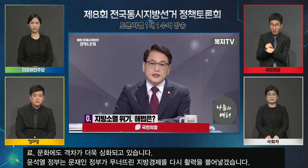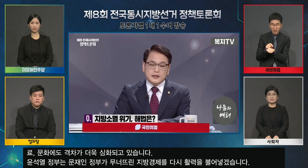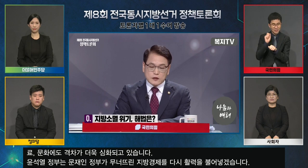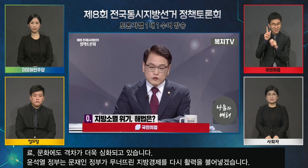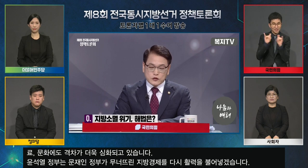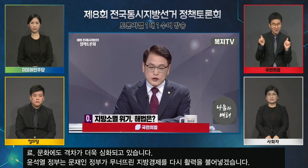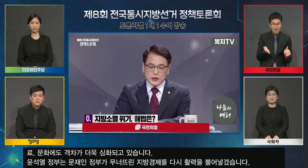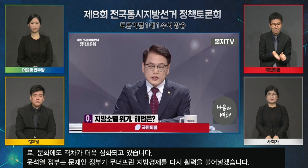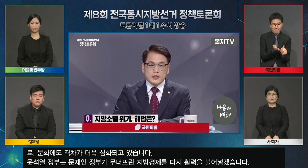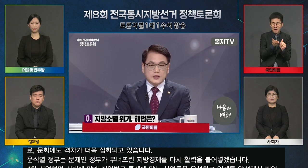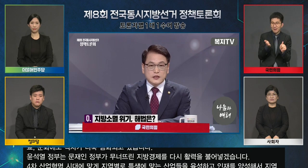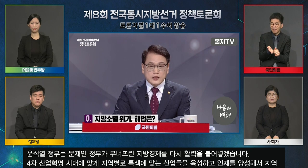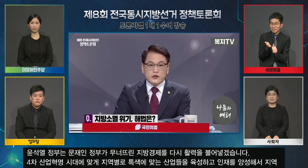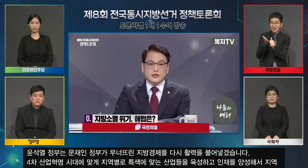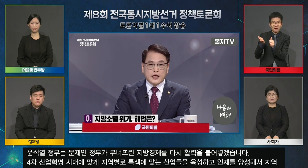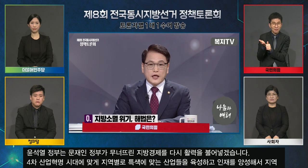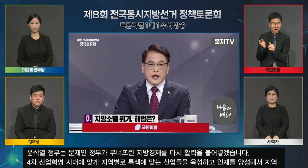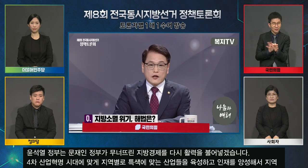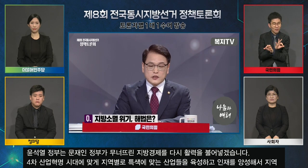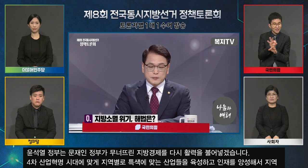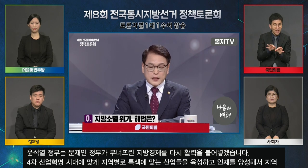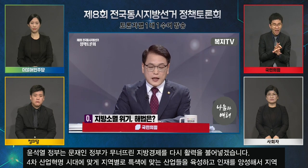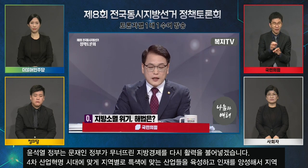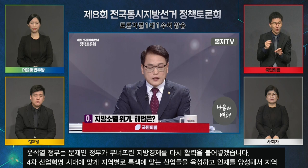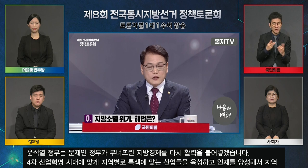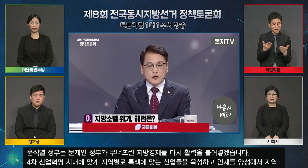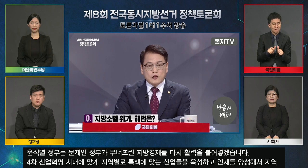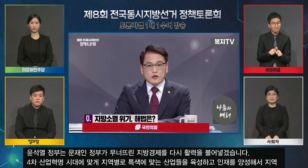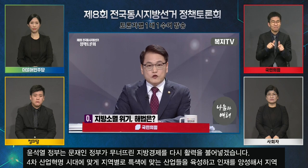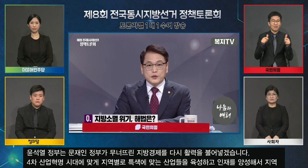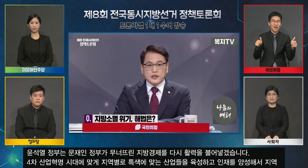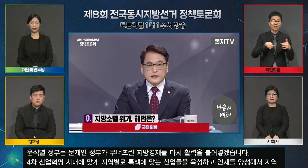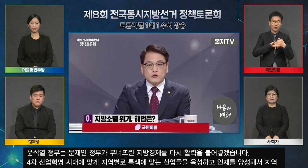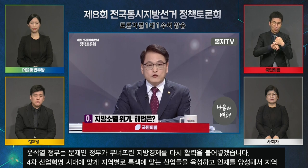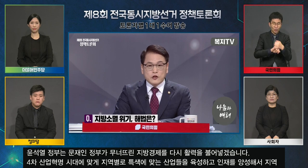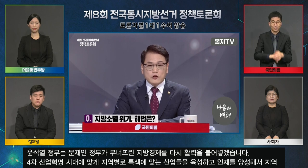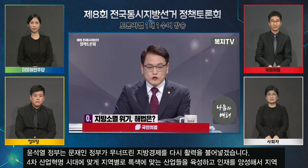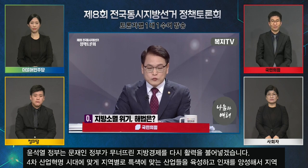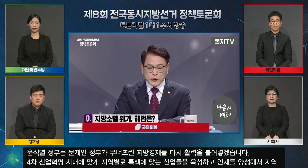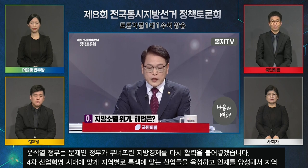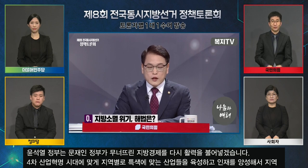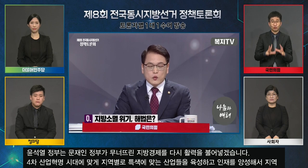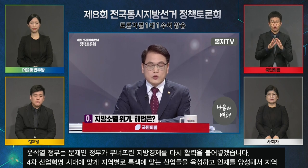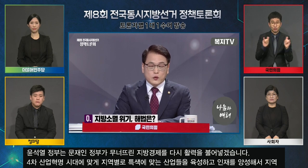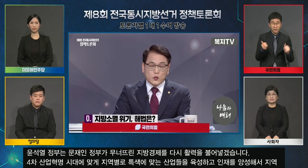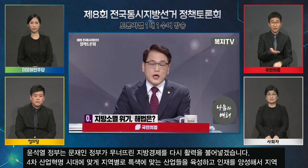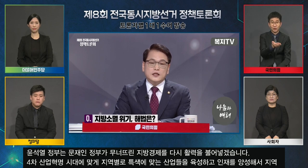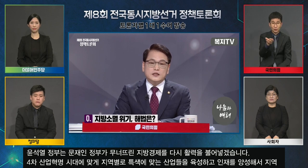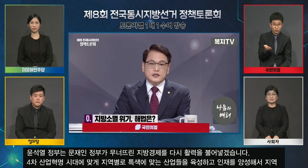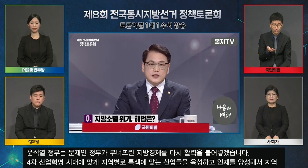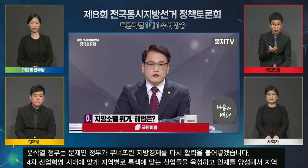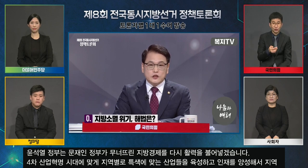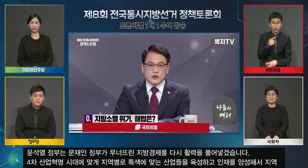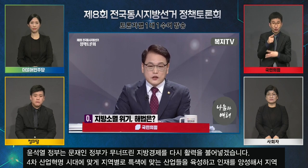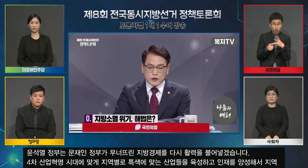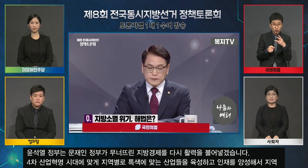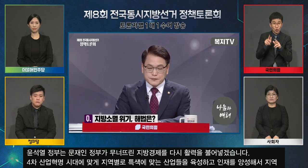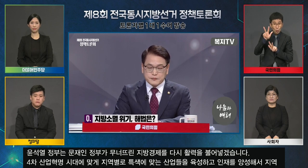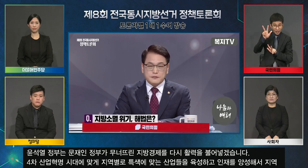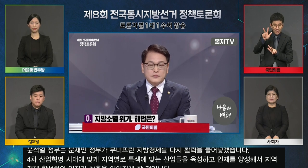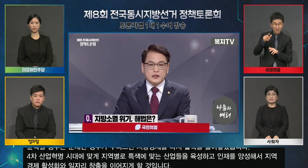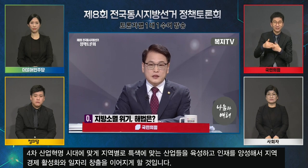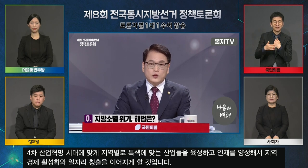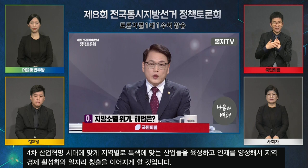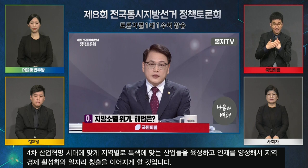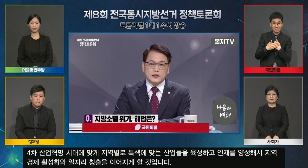일자리 창출을 이어지게 할 것입니다. 국민들께서 윤석열 후보의 공약을 지지해 주신 것처럼